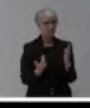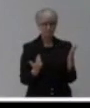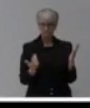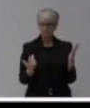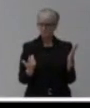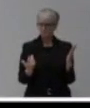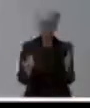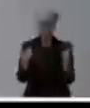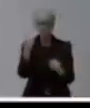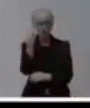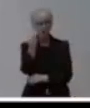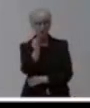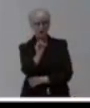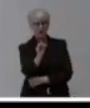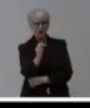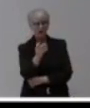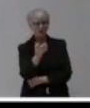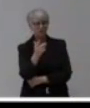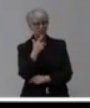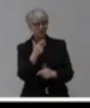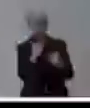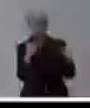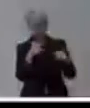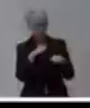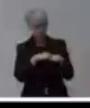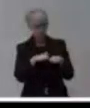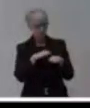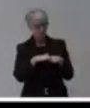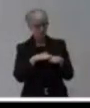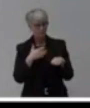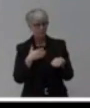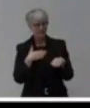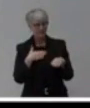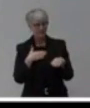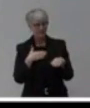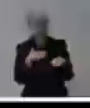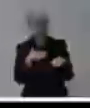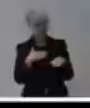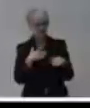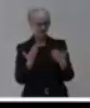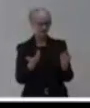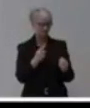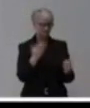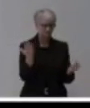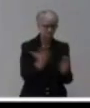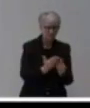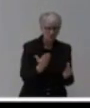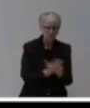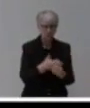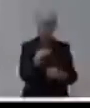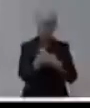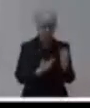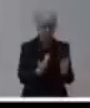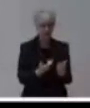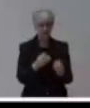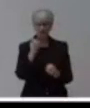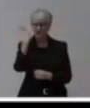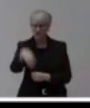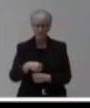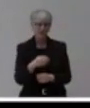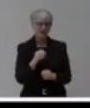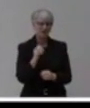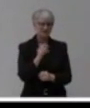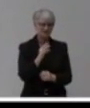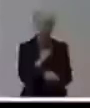che ha come obiettivo quello di aumentare le competenze nell'uso di alcuni strumenti burocratici, quali l'amministratore di sostegno,